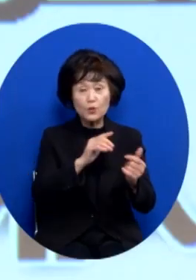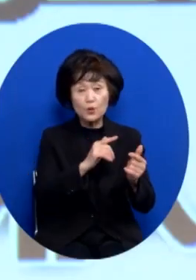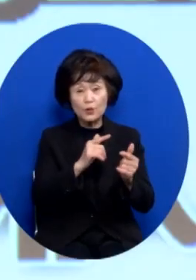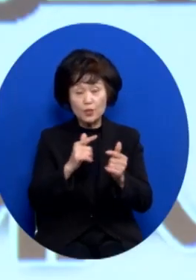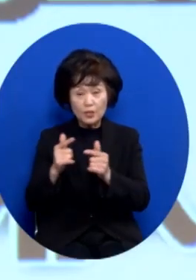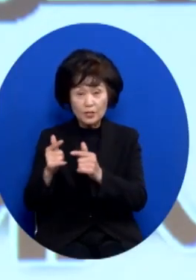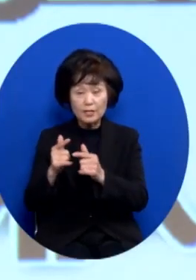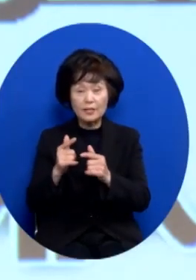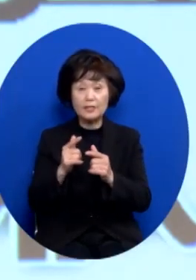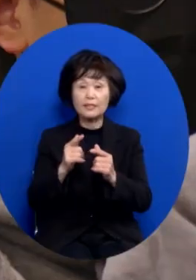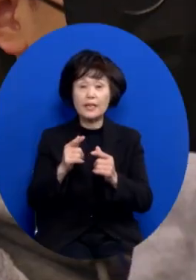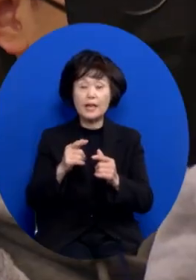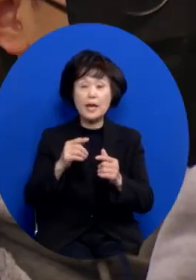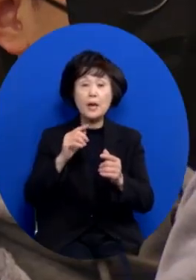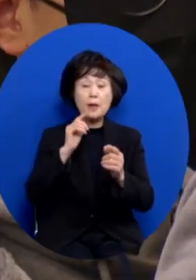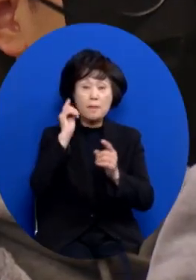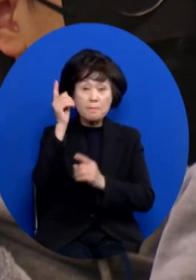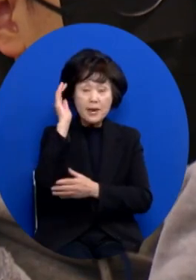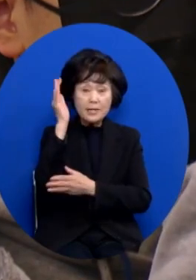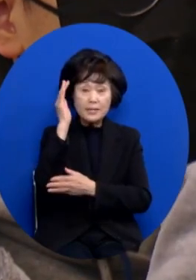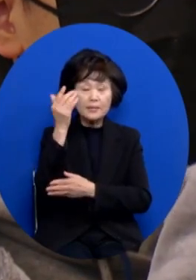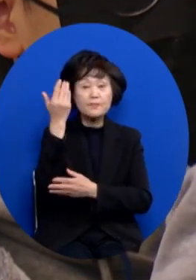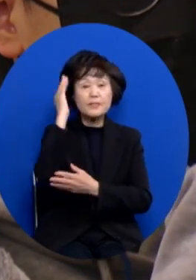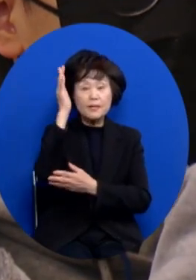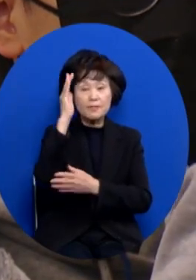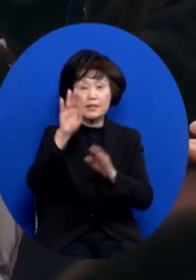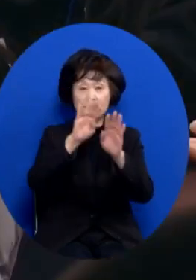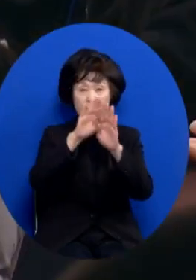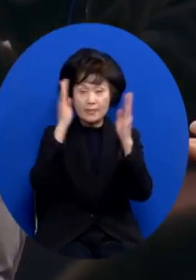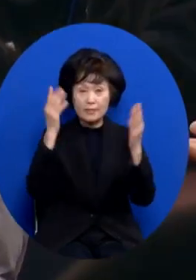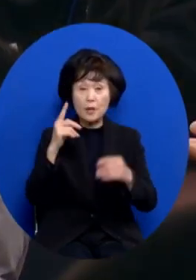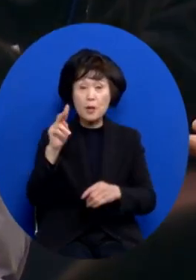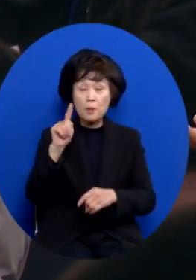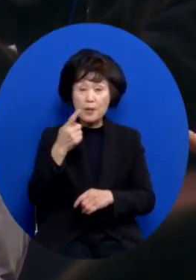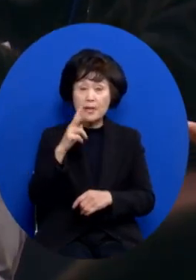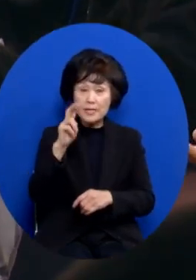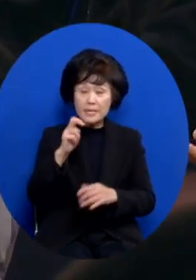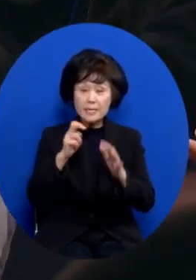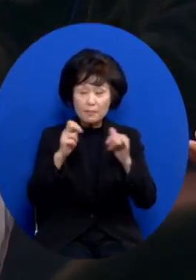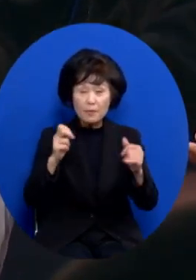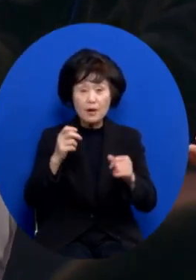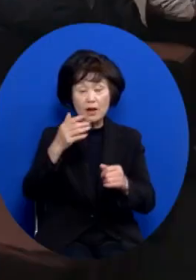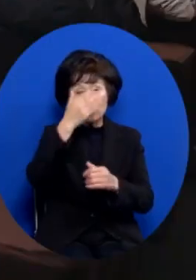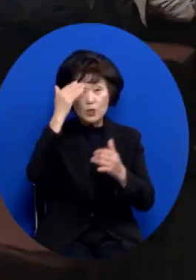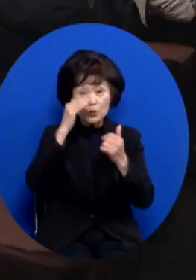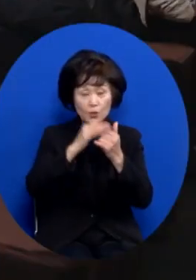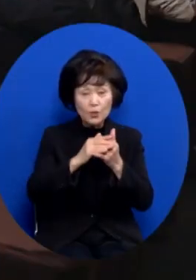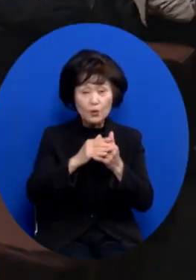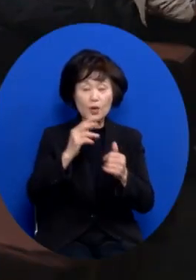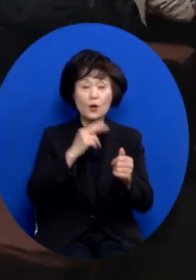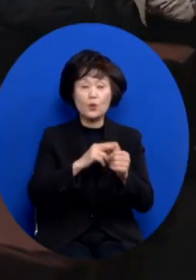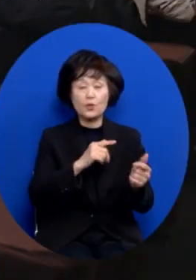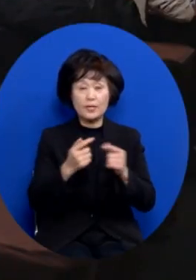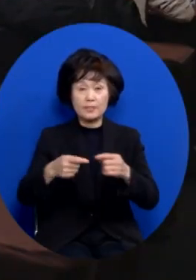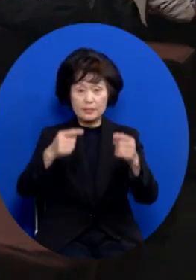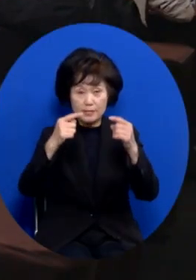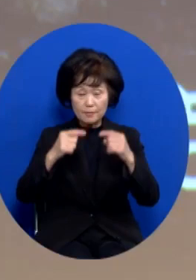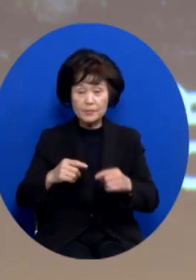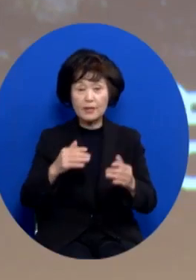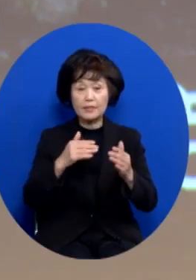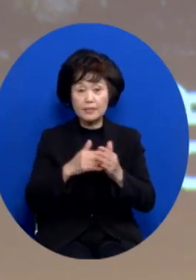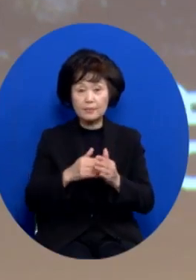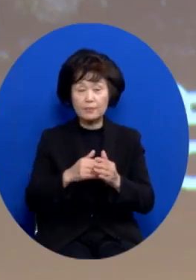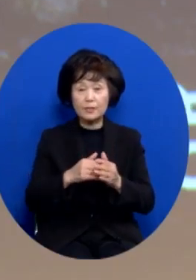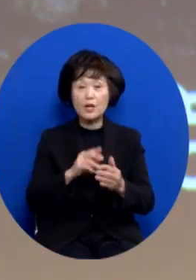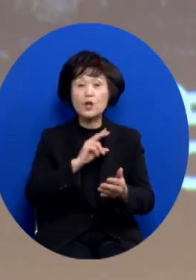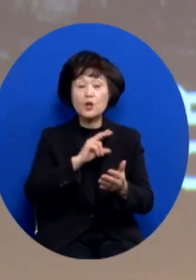캠프를 개최했습니다. 전국 10개 교회 120여 명의 청소년과 교사가 참여한 이번 캠프는 더워드 하대중 목사의 주제